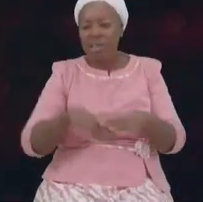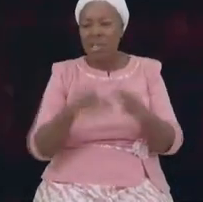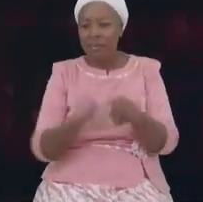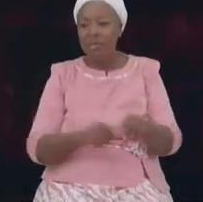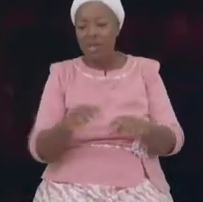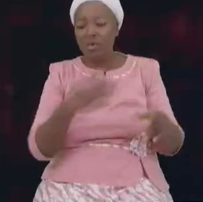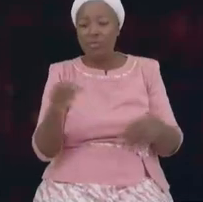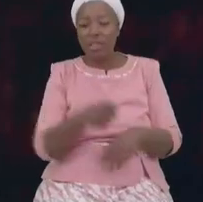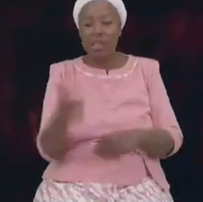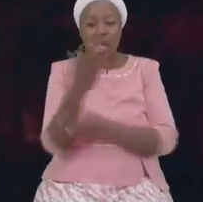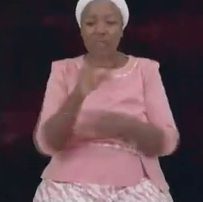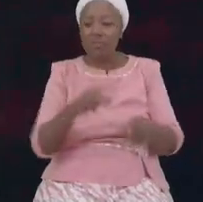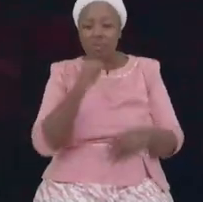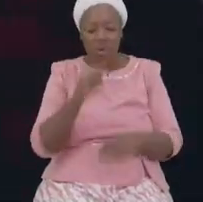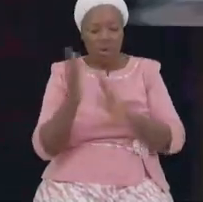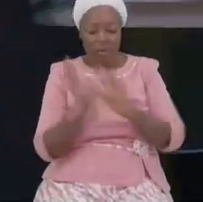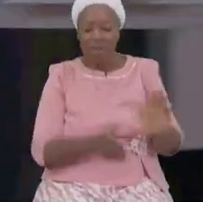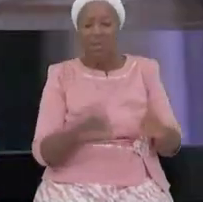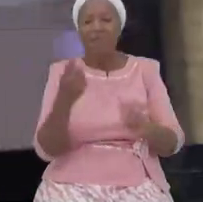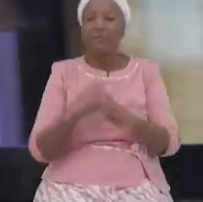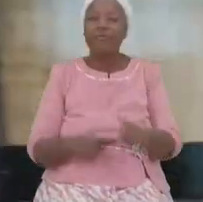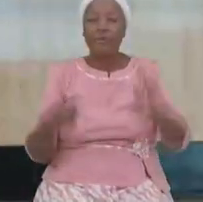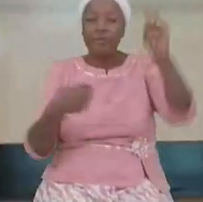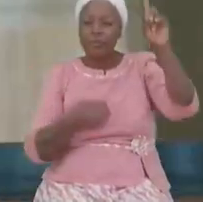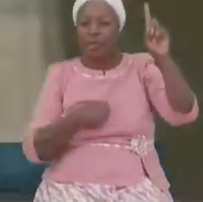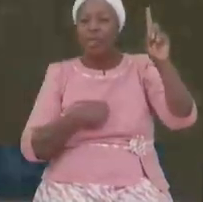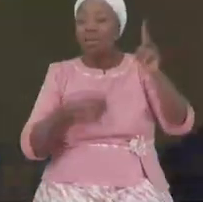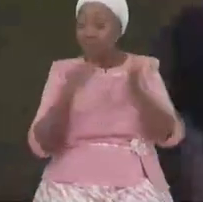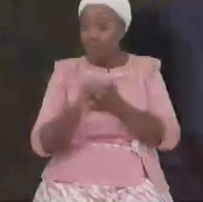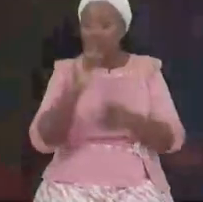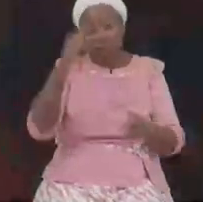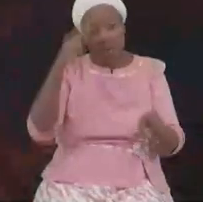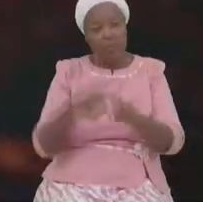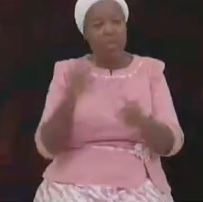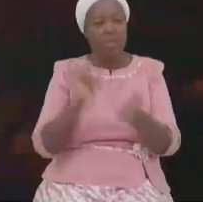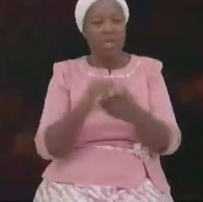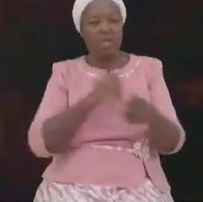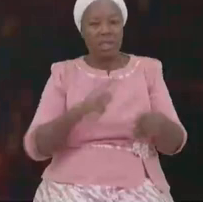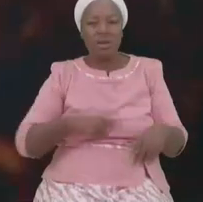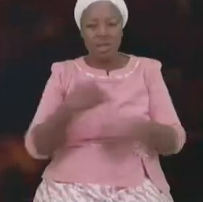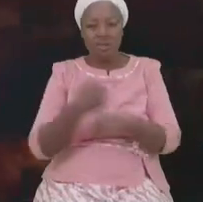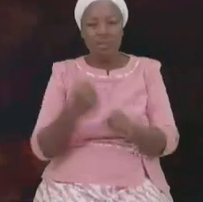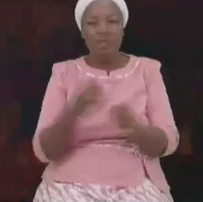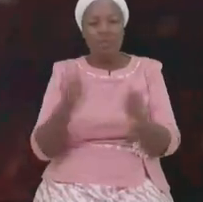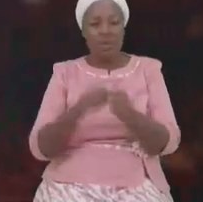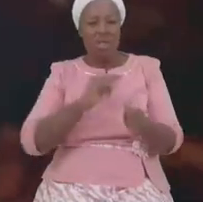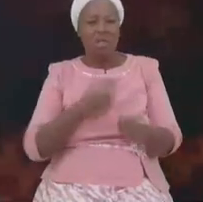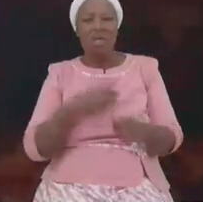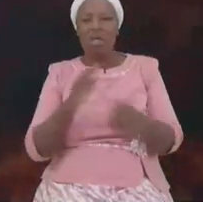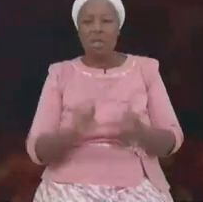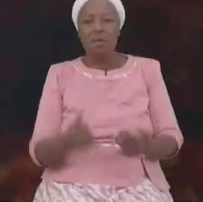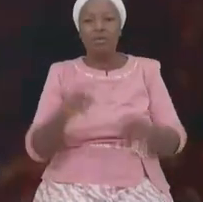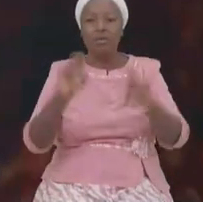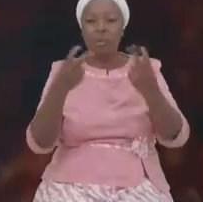ne vont pas s'éloigner de moi. Ça, c'est l'alliance que Dieu traite avec nous. Aujourd'hui, nous continuons le message,